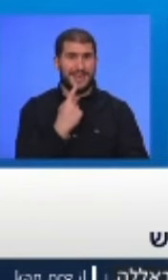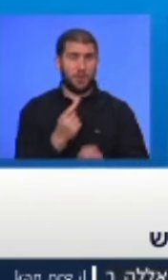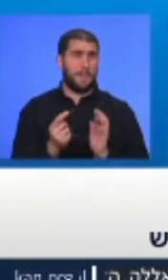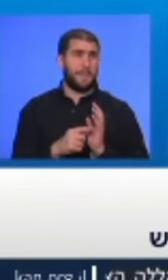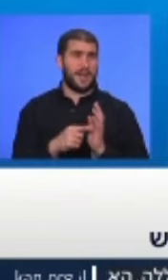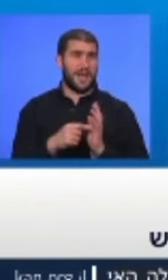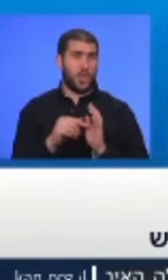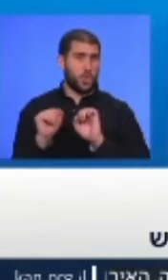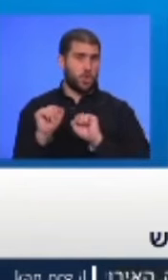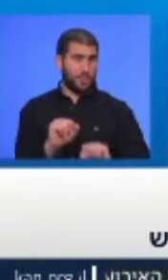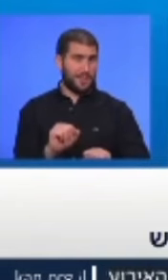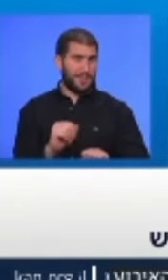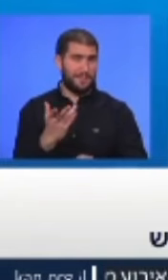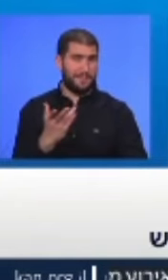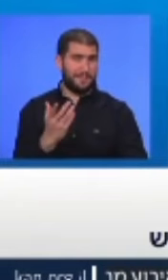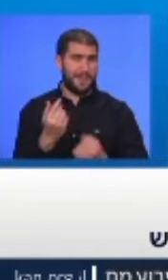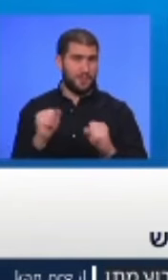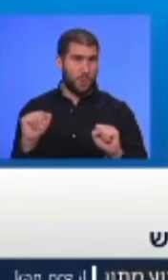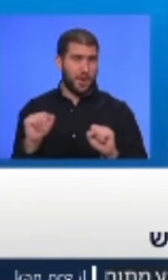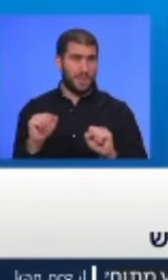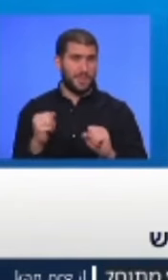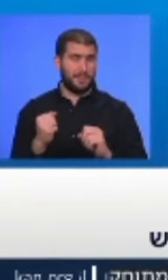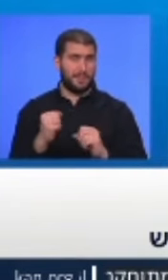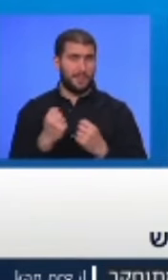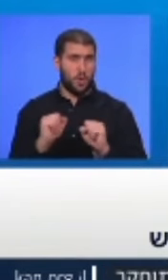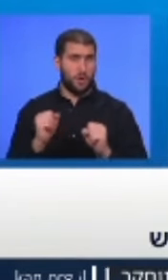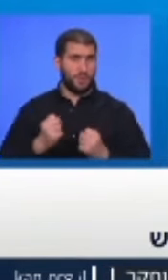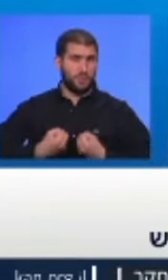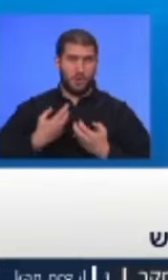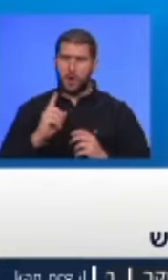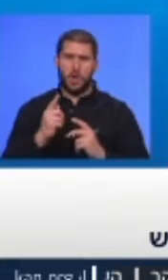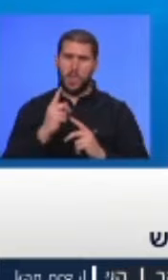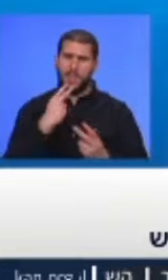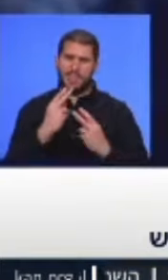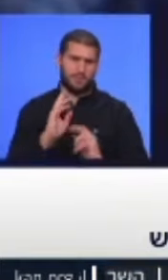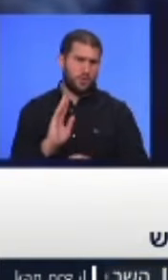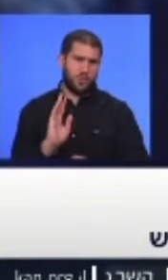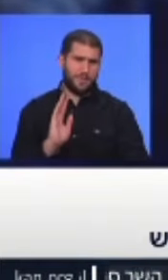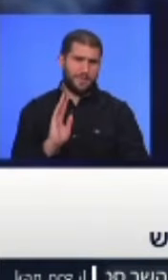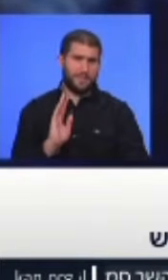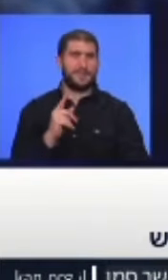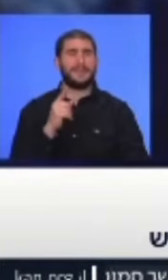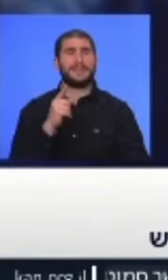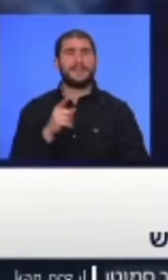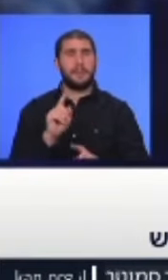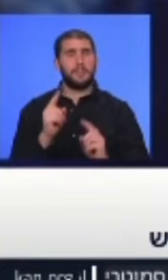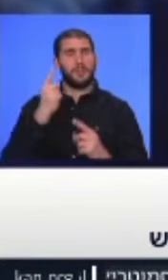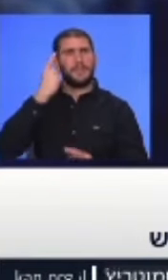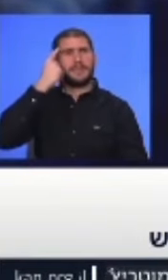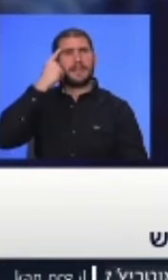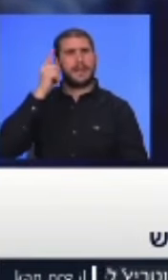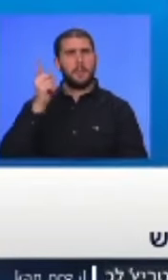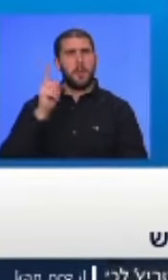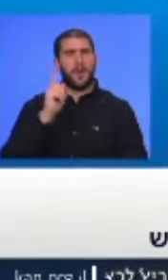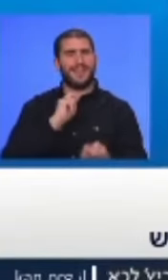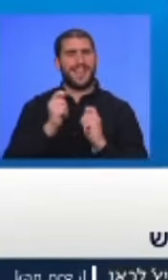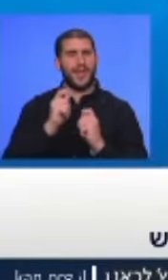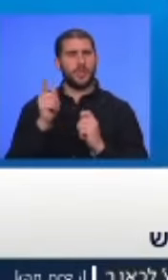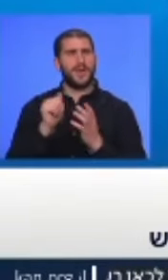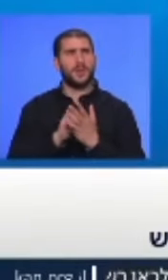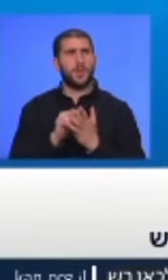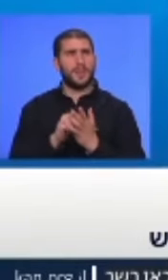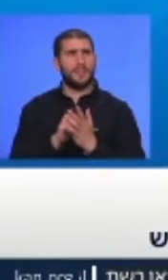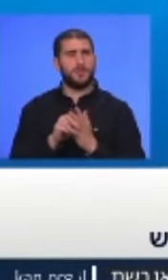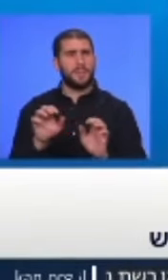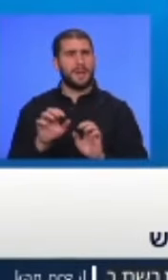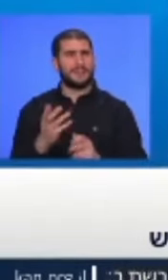תומכים בדמוקרטיה וחופש הדיבור הם עושים את זה. זה לא הנימוק שם. זה לא הנימוק. אז פתאום נזכרתי שהם לא מתראיינים אצל עיתונאים שמעצבנים